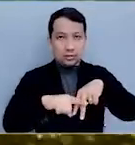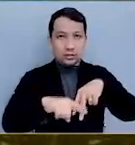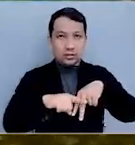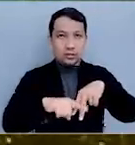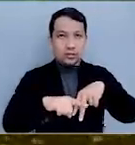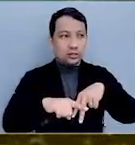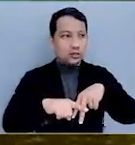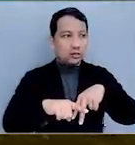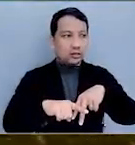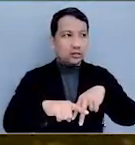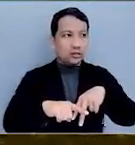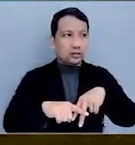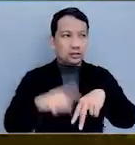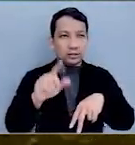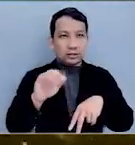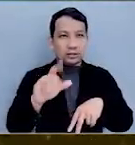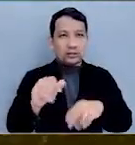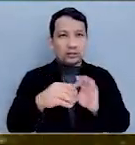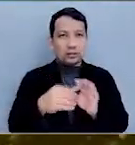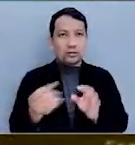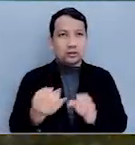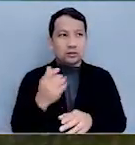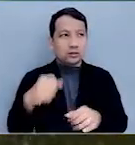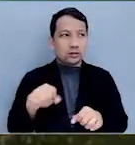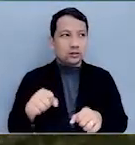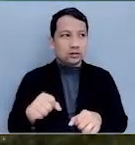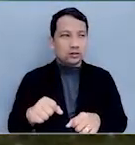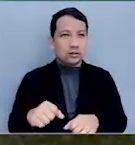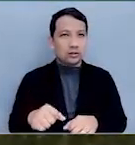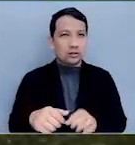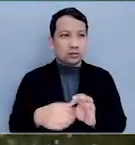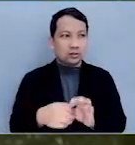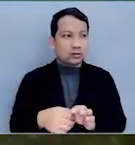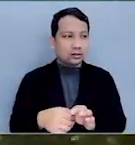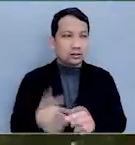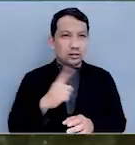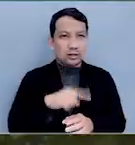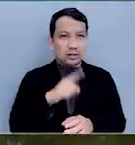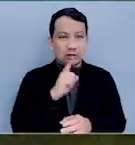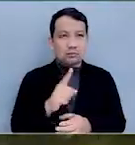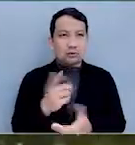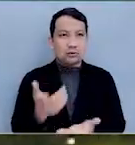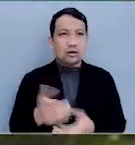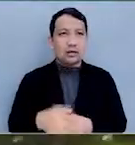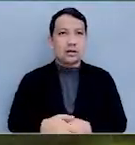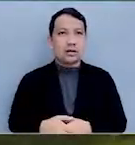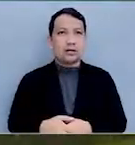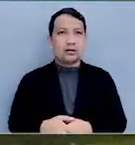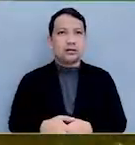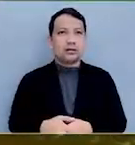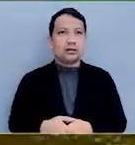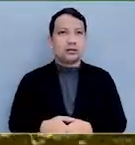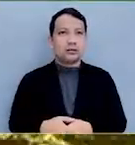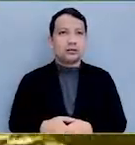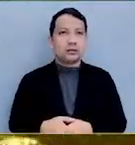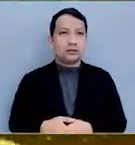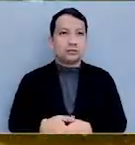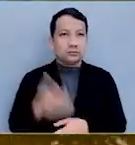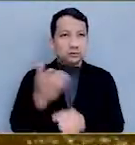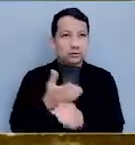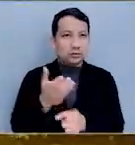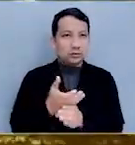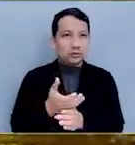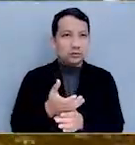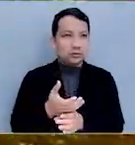ng Mayondapitan. Kayang ilang motorsiklo, tumirik at wala nang magawa kundi itulak ito. May ilang sasakyan na di na